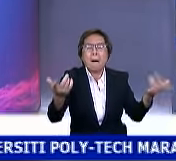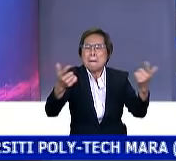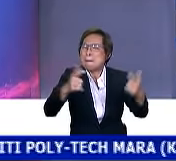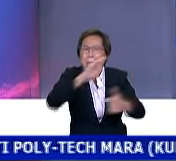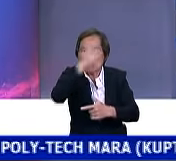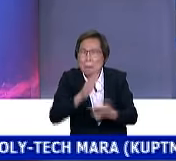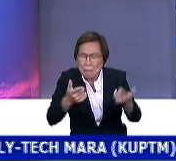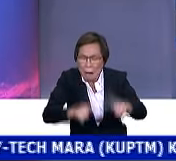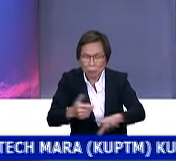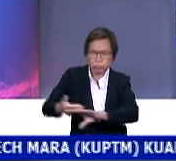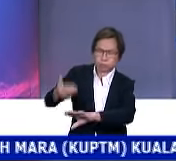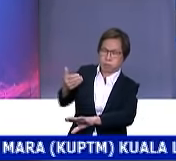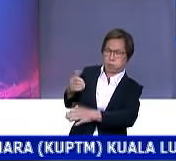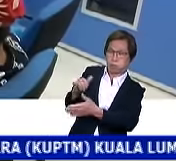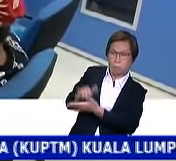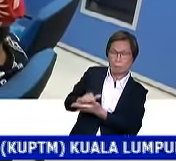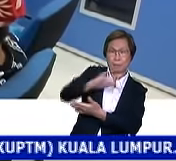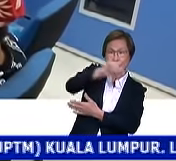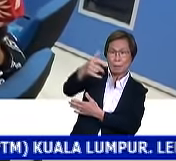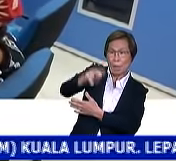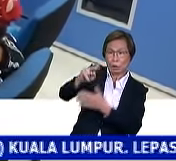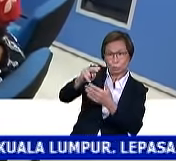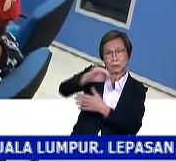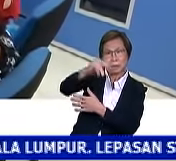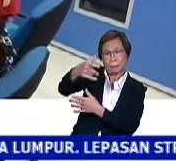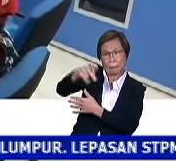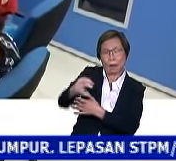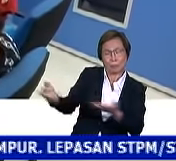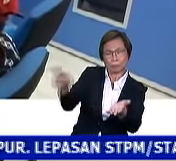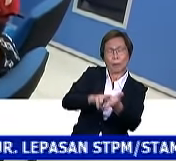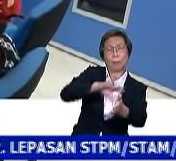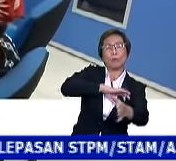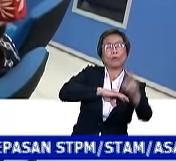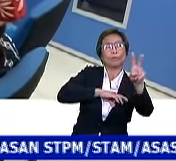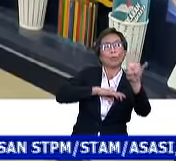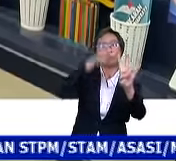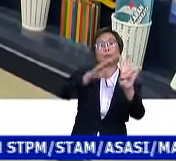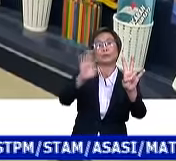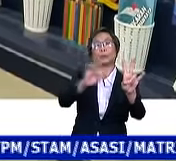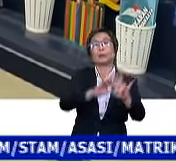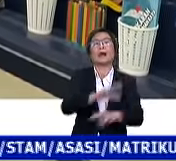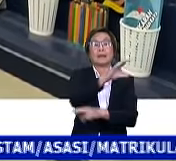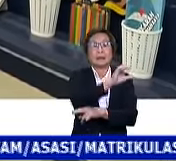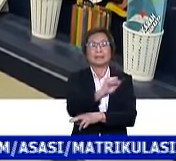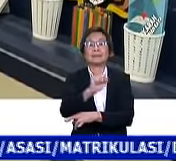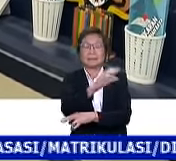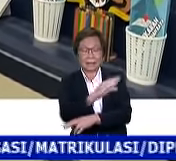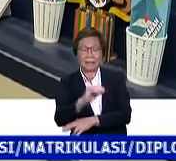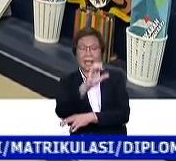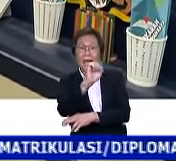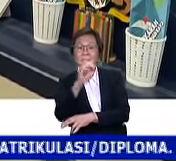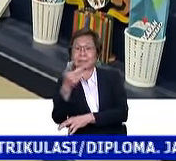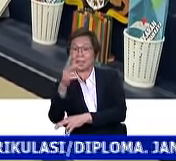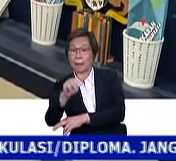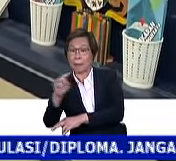berlaku sebelum ini. Jelas beliau, JPN telah membuat laporan polis pada 27 September lalu dan Suruhanjaya Komunikasi dan